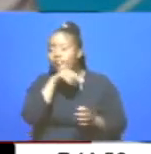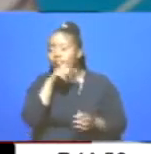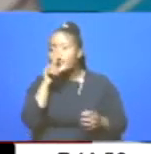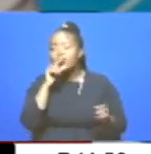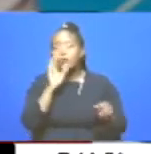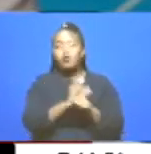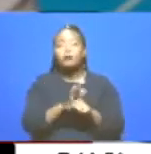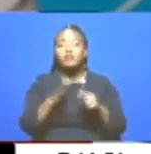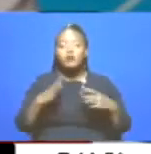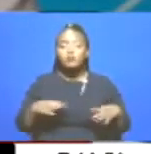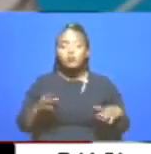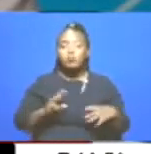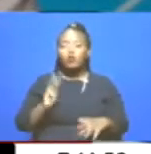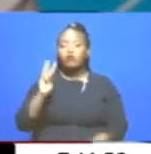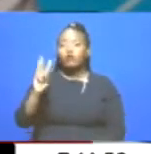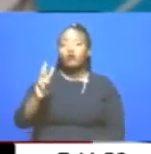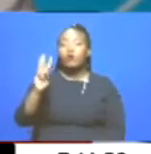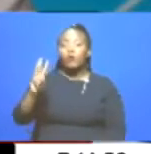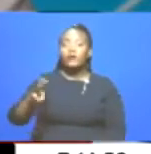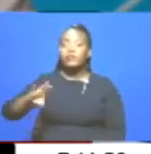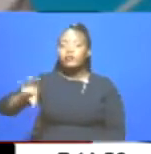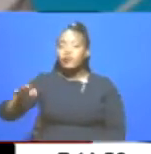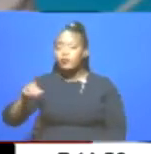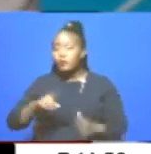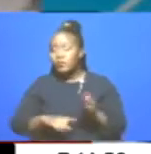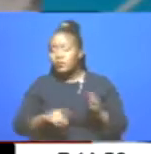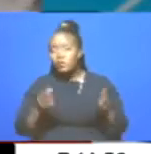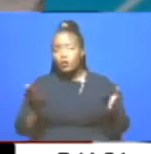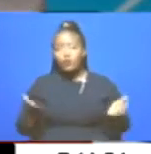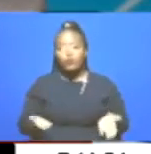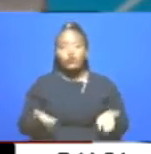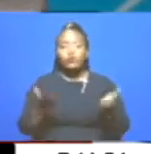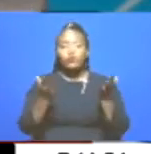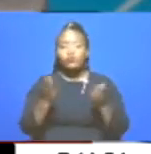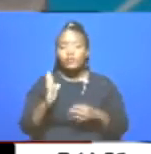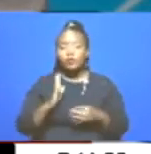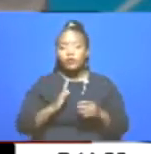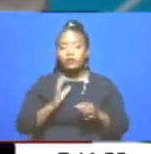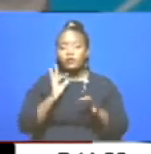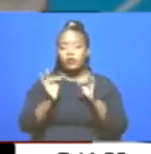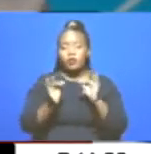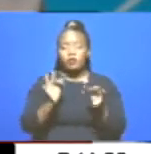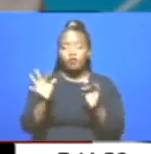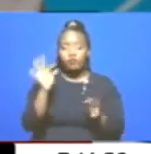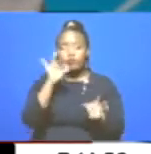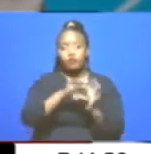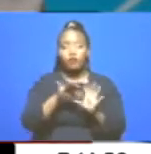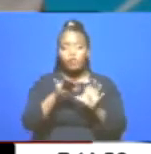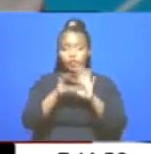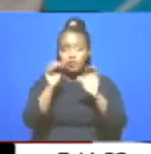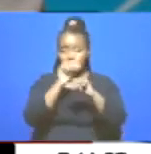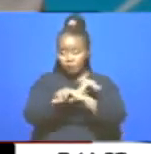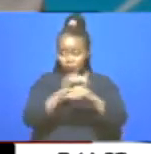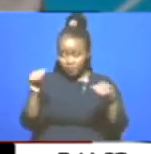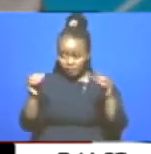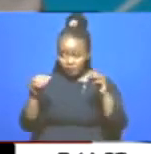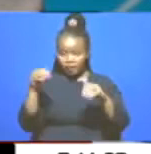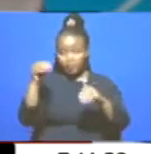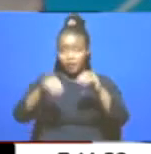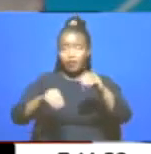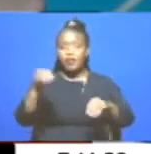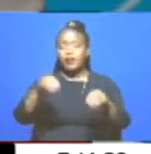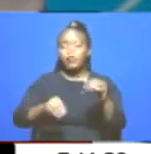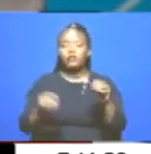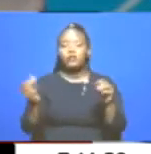Wajir kwamba ataimarisha usalama na miundo msingi iwapo atachaguliwa kuwa rais wa nchi hii kwenye uchaguzi mkuu wa mwezi Agosti mwaka